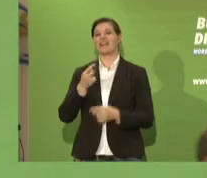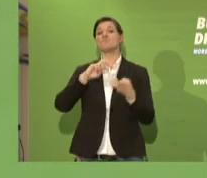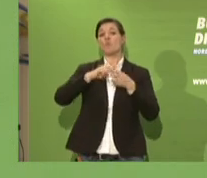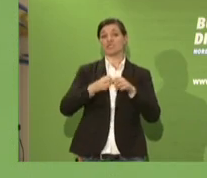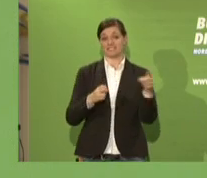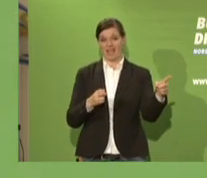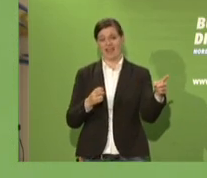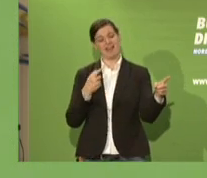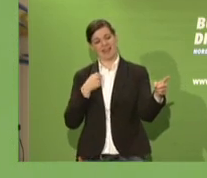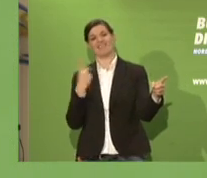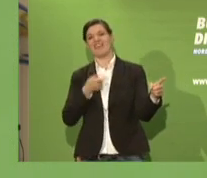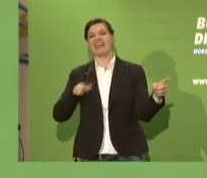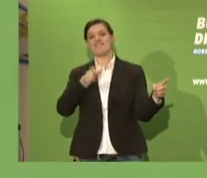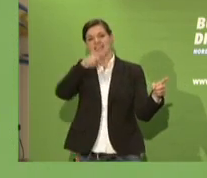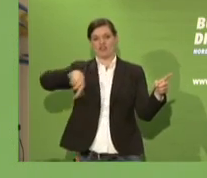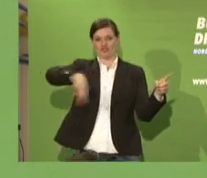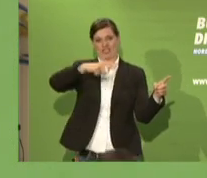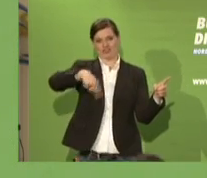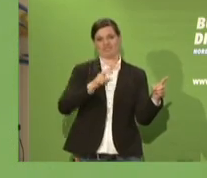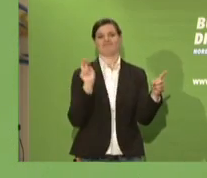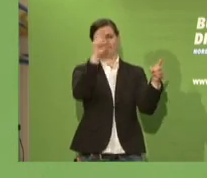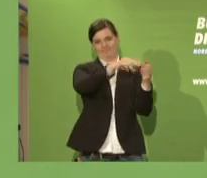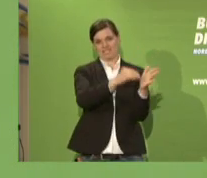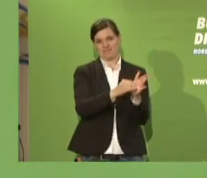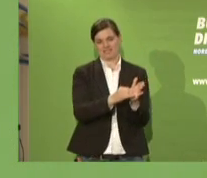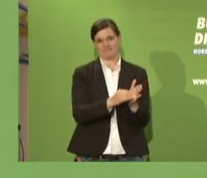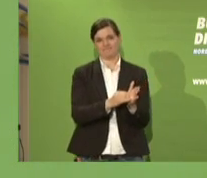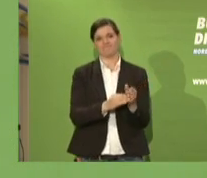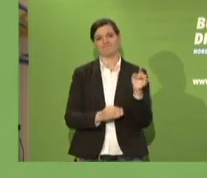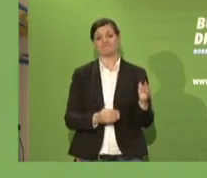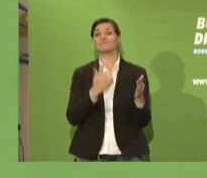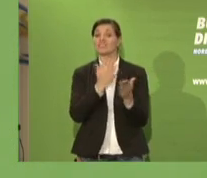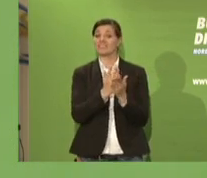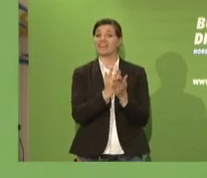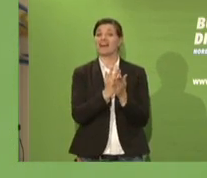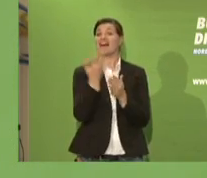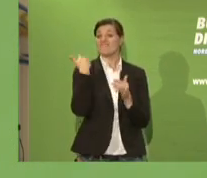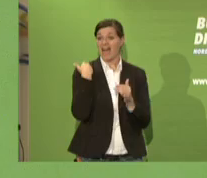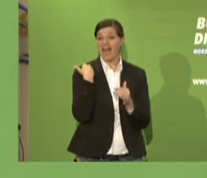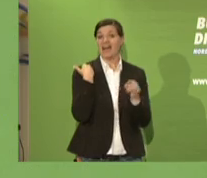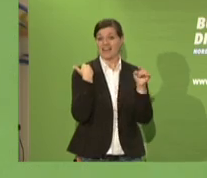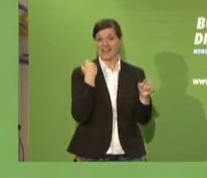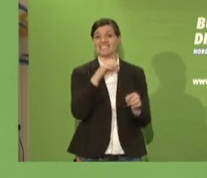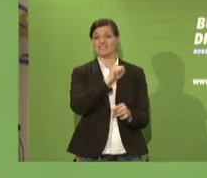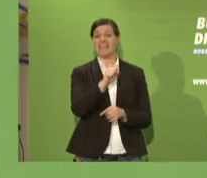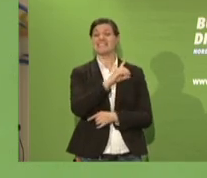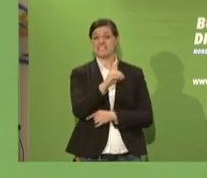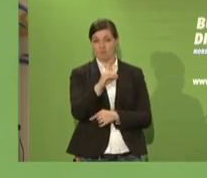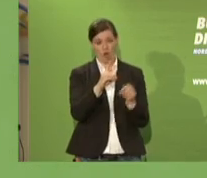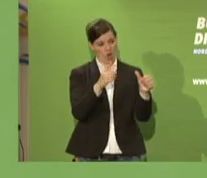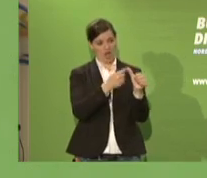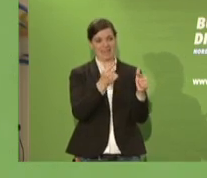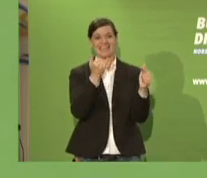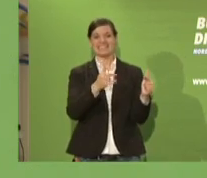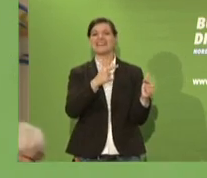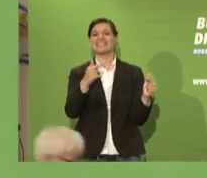NRW stark vertreten sein. Dort haben wir nämlich unsere Präsenz gleich verdoppelt. Neben Sven Giegold haben wir jetzt